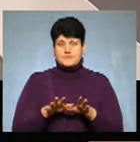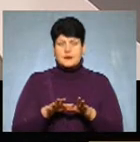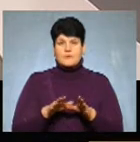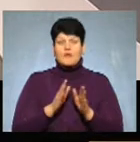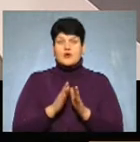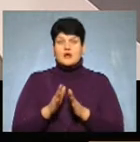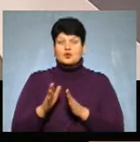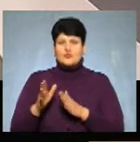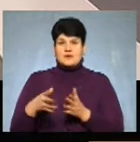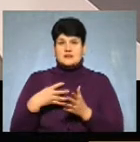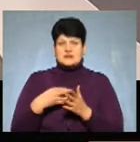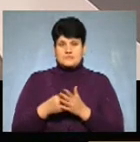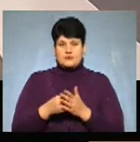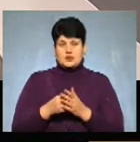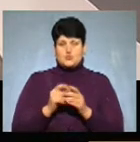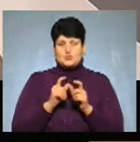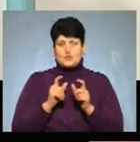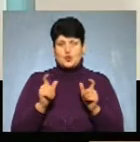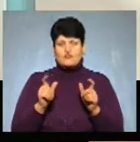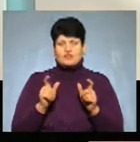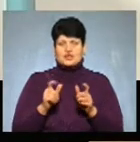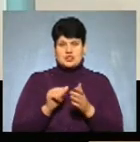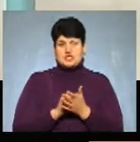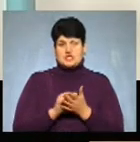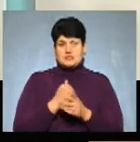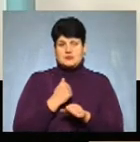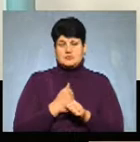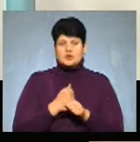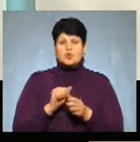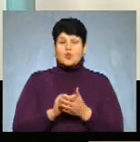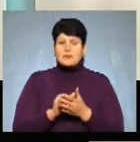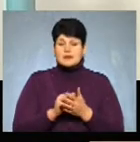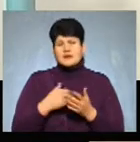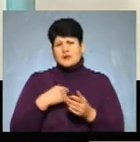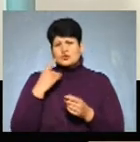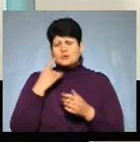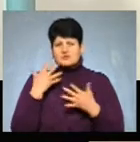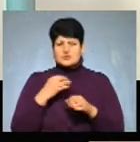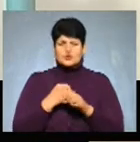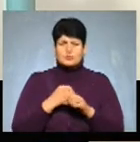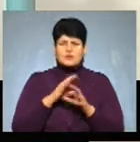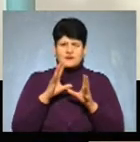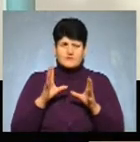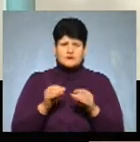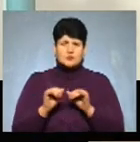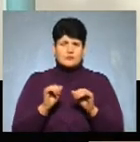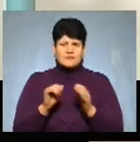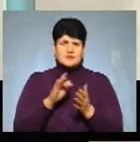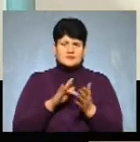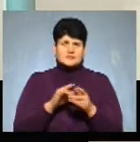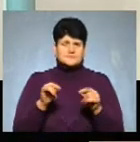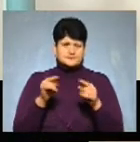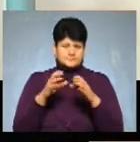їм впорядкувати свої установчі документи. Я думаю, що як тільки вже будуть перереєстровані єпархіальні управління, релігійні